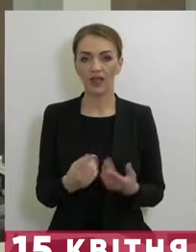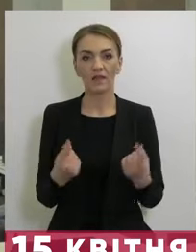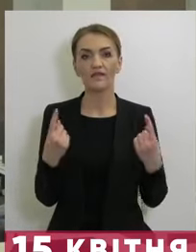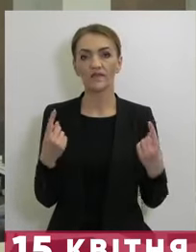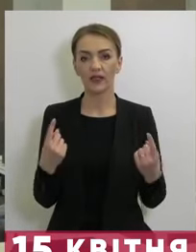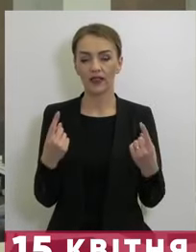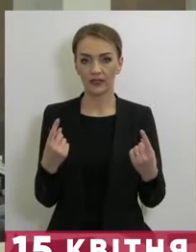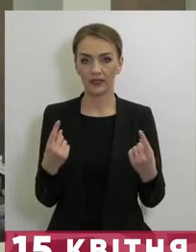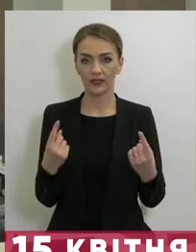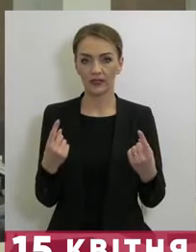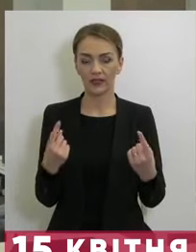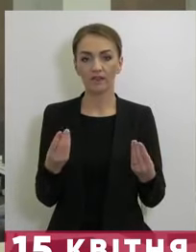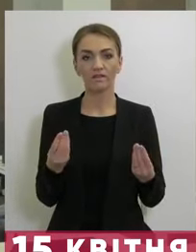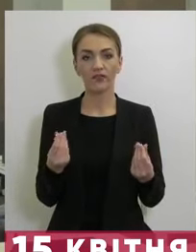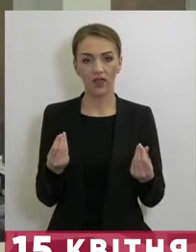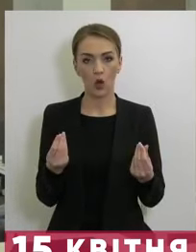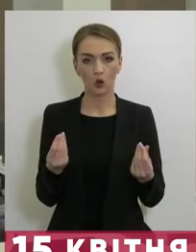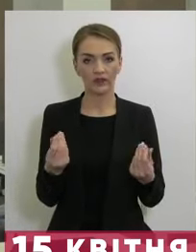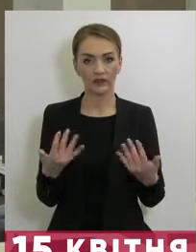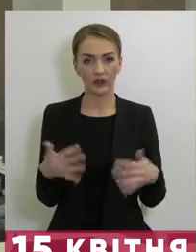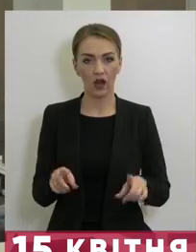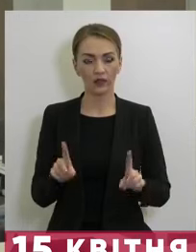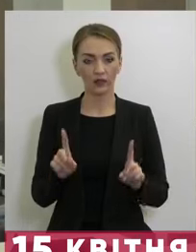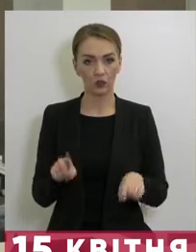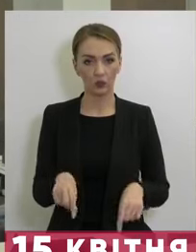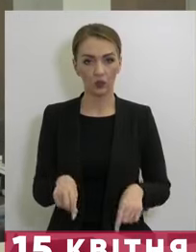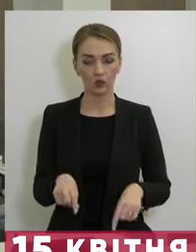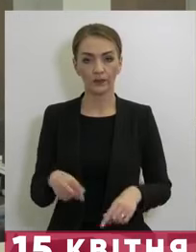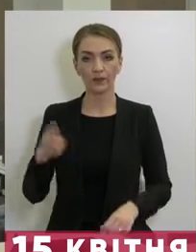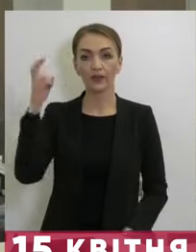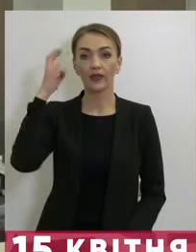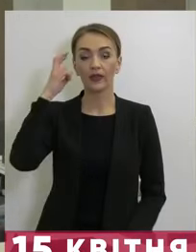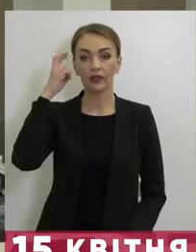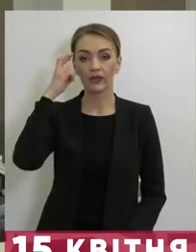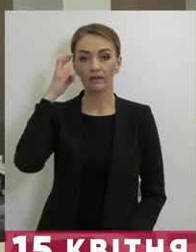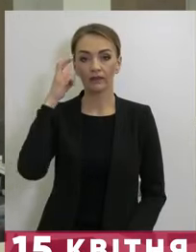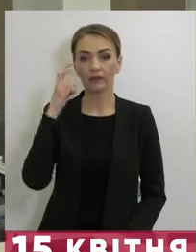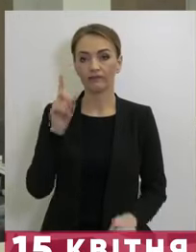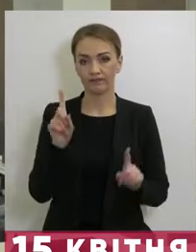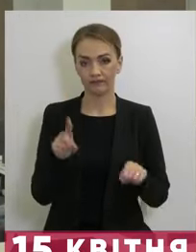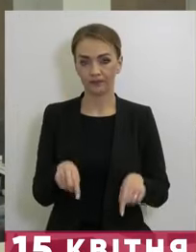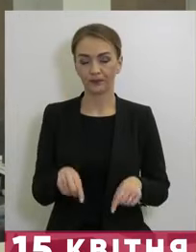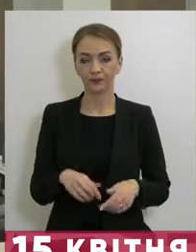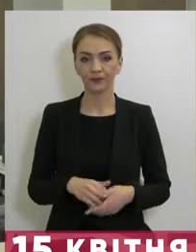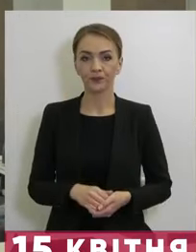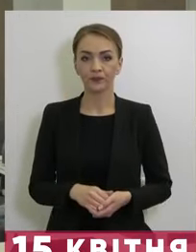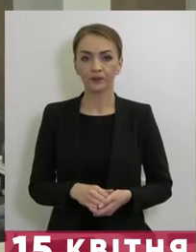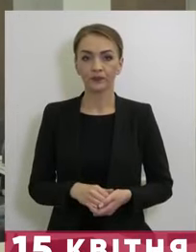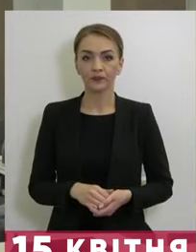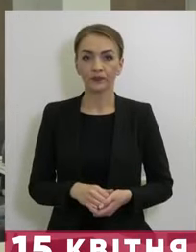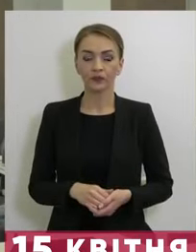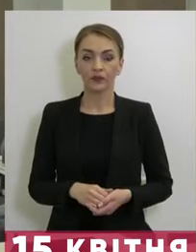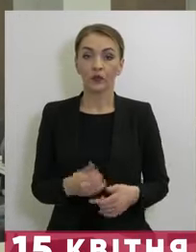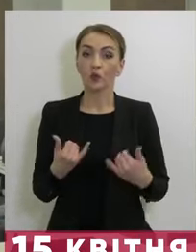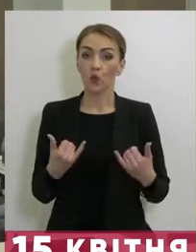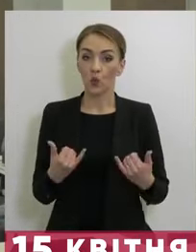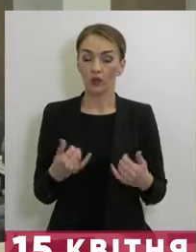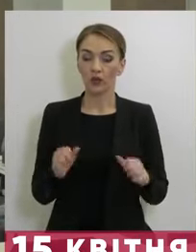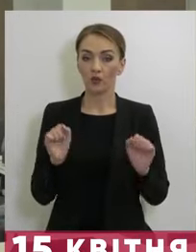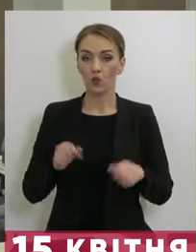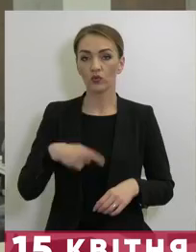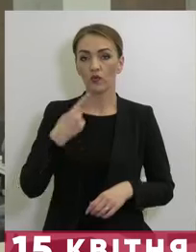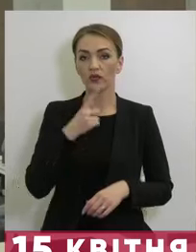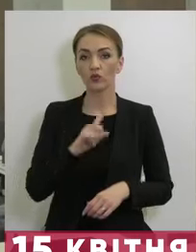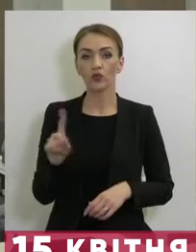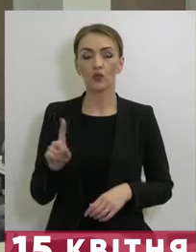великі фінансові втрати також. Київ – не виключення. Вже сьогодні можна